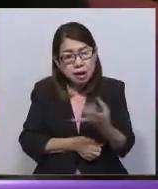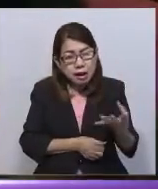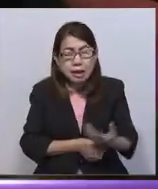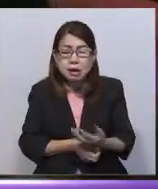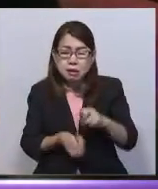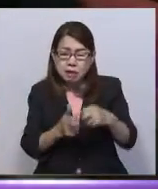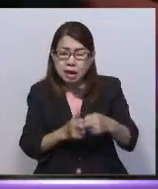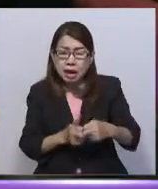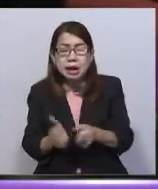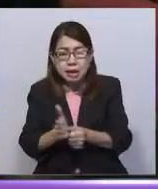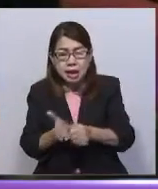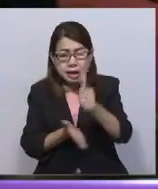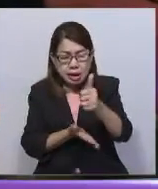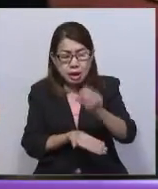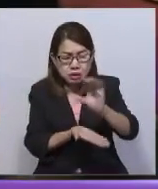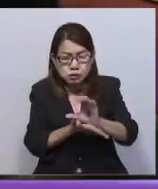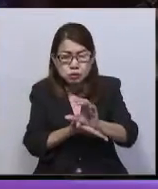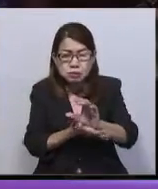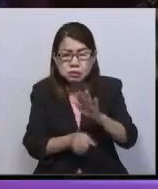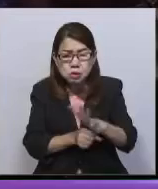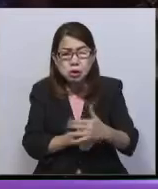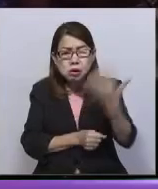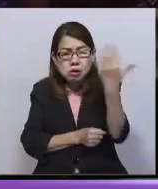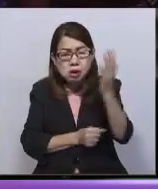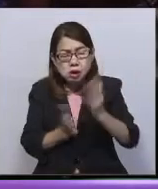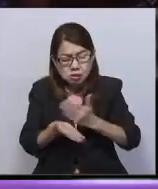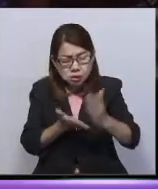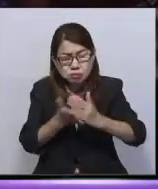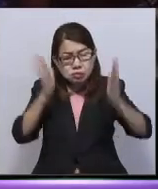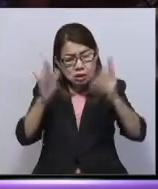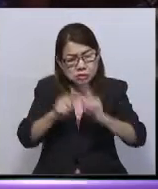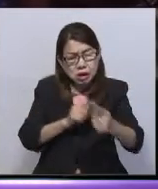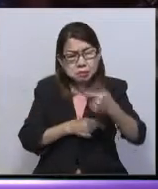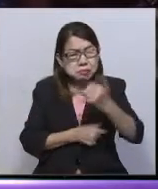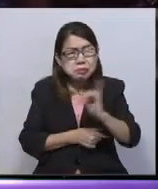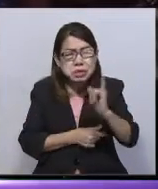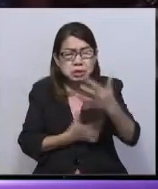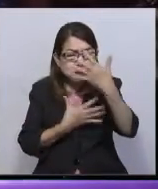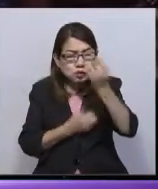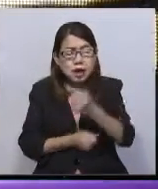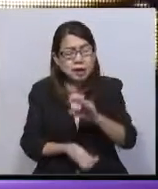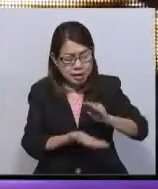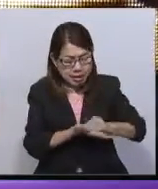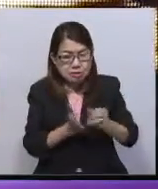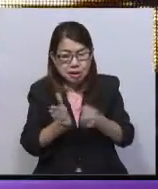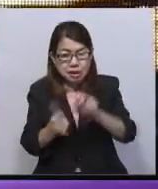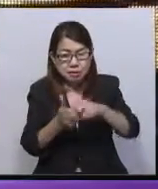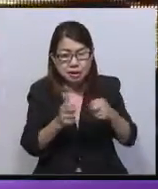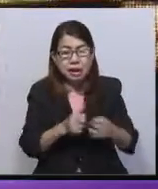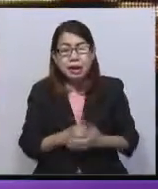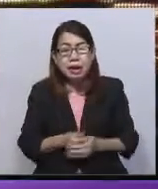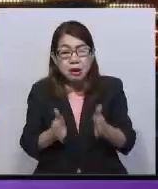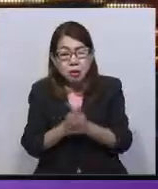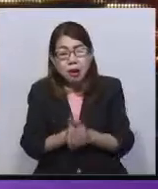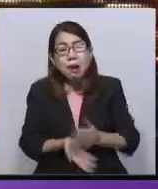บประมาณการผลิตเนื้อหารายการให้น่าสนใจและพัฒนาบุคลากรการปลดล็อกช่องทางการหารายได้จากการโ